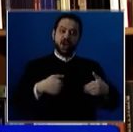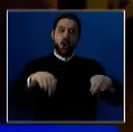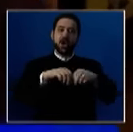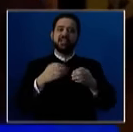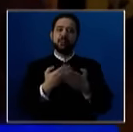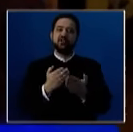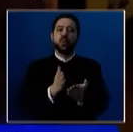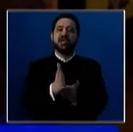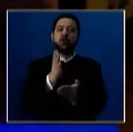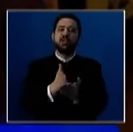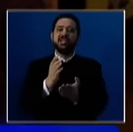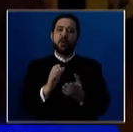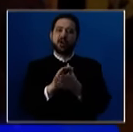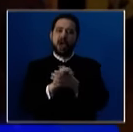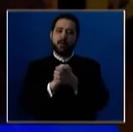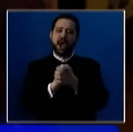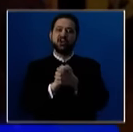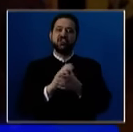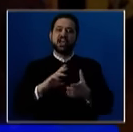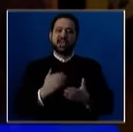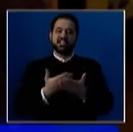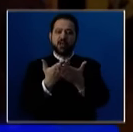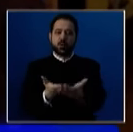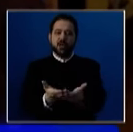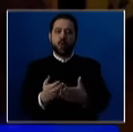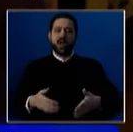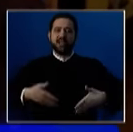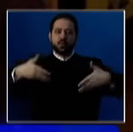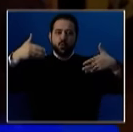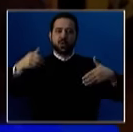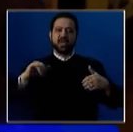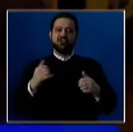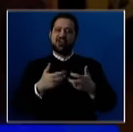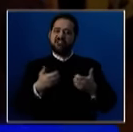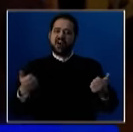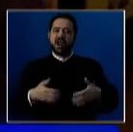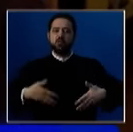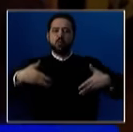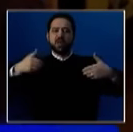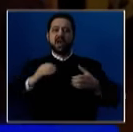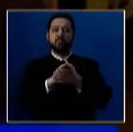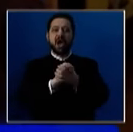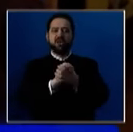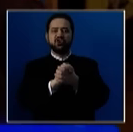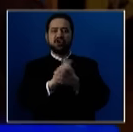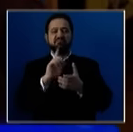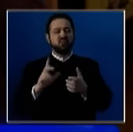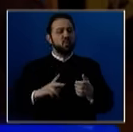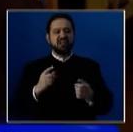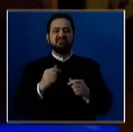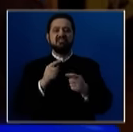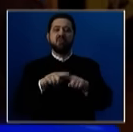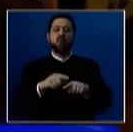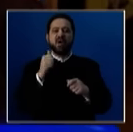întotdeauna pacea este aducătoare de bucurie și fără bucurie pacea nu este